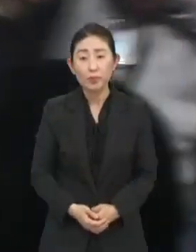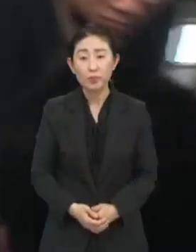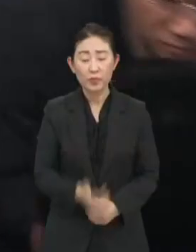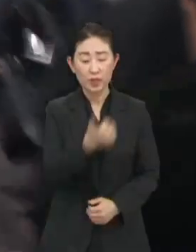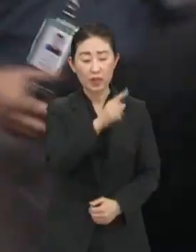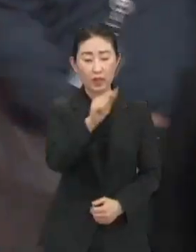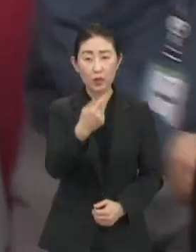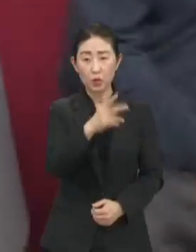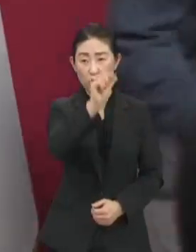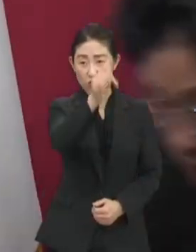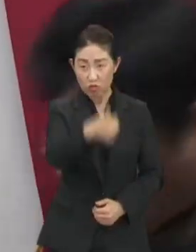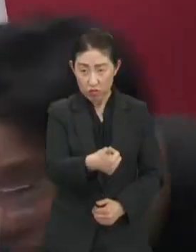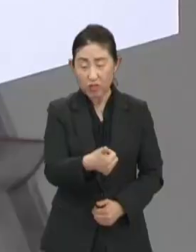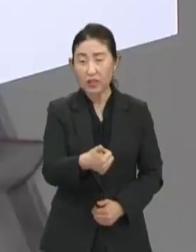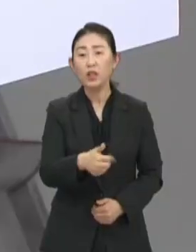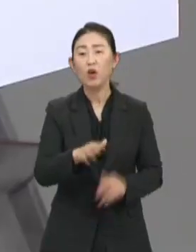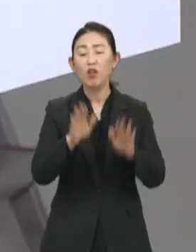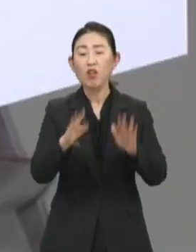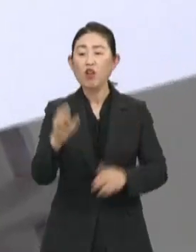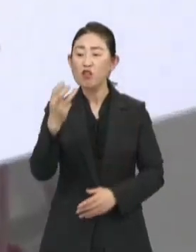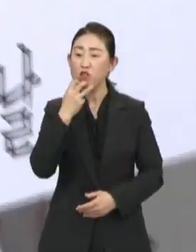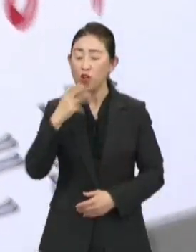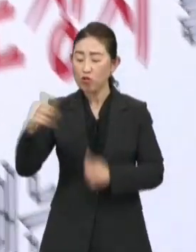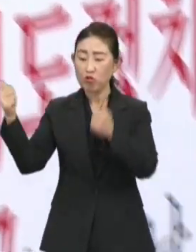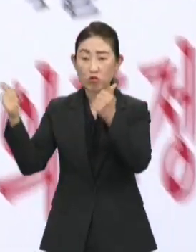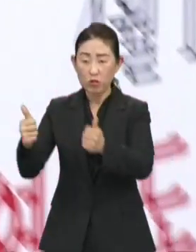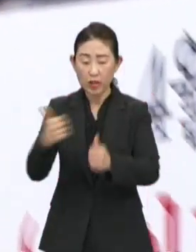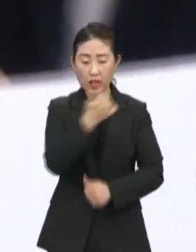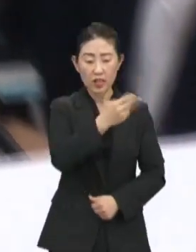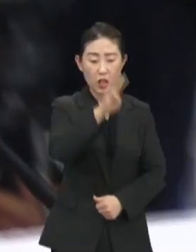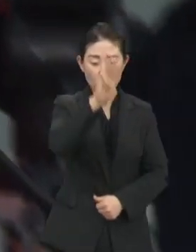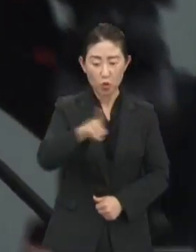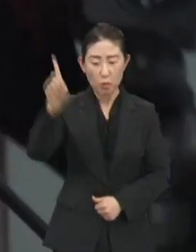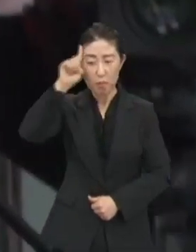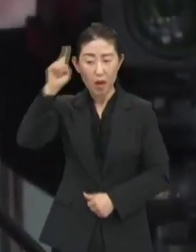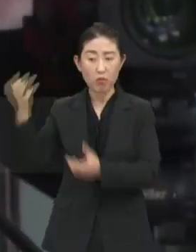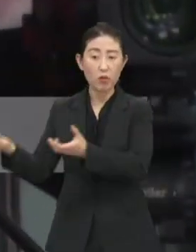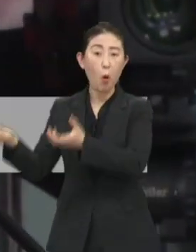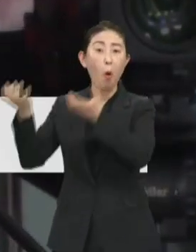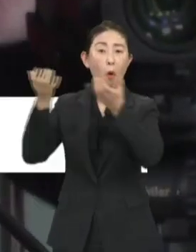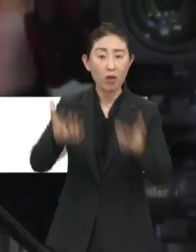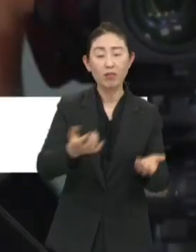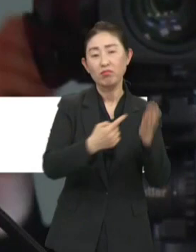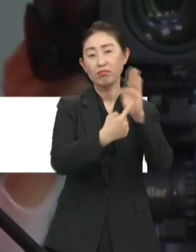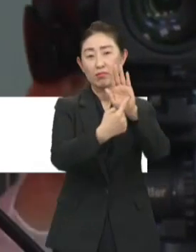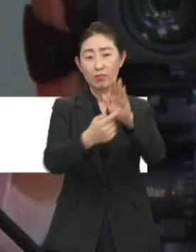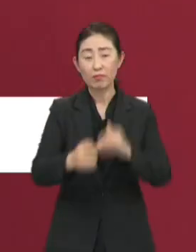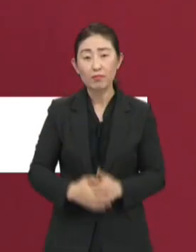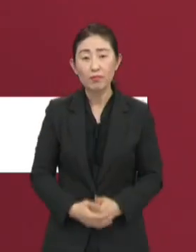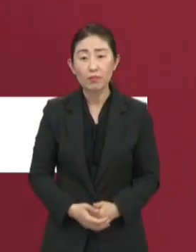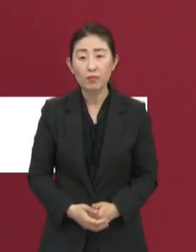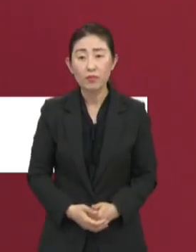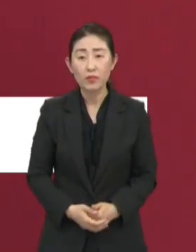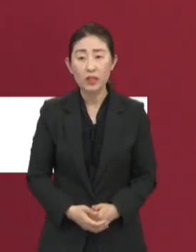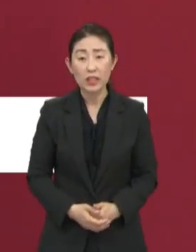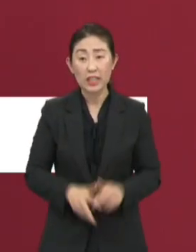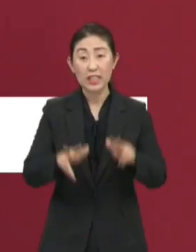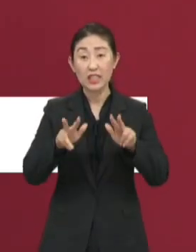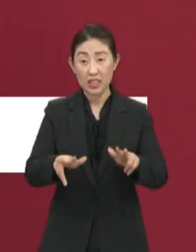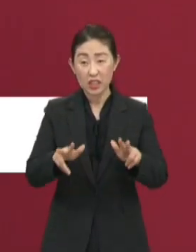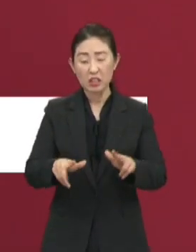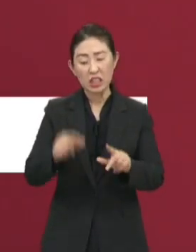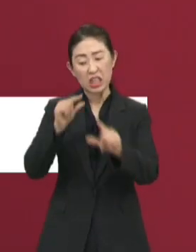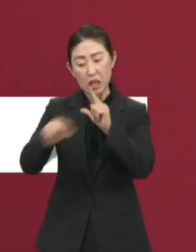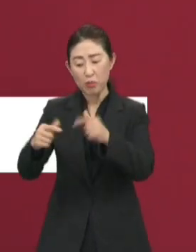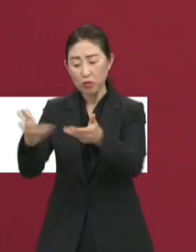한동훈 국민의힘 비상대책위원장이 서울에 있는 국회를 세종시로 완전히 옮기겠다고 발표했습니다. 현재 추진 중인